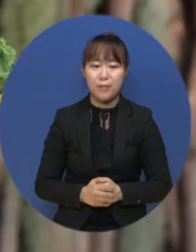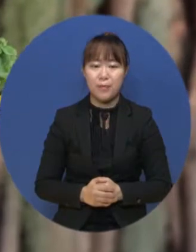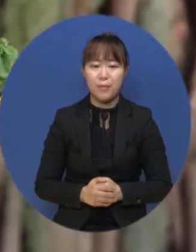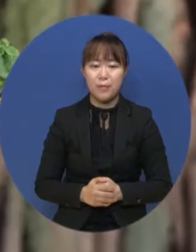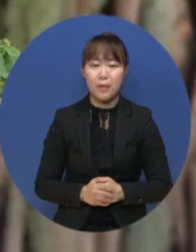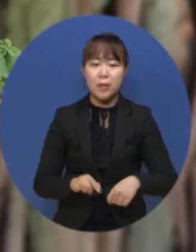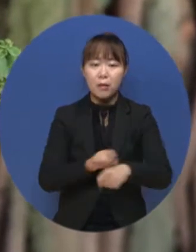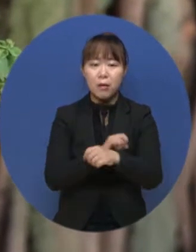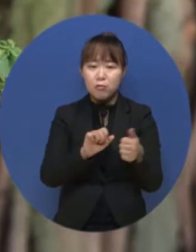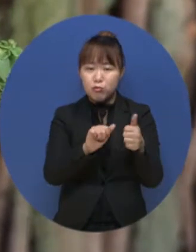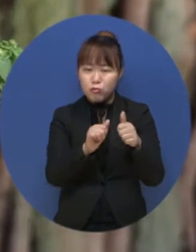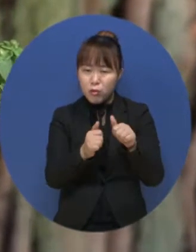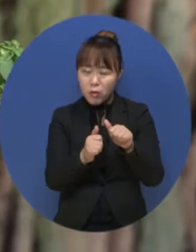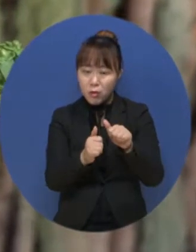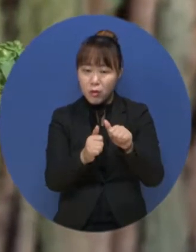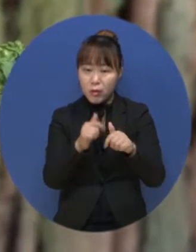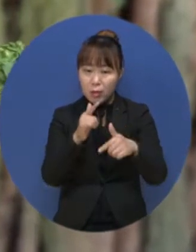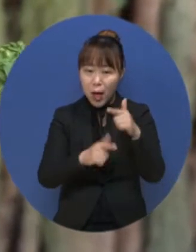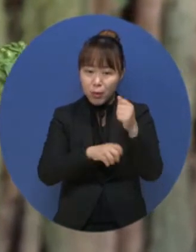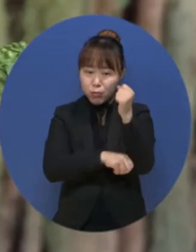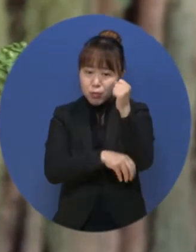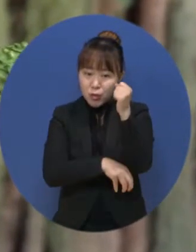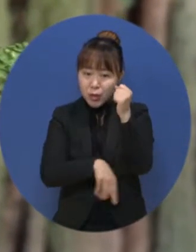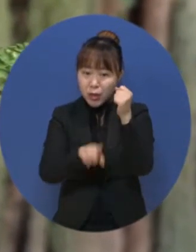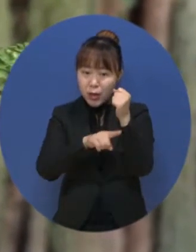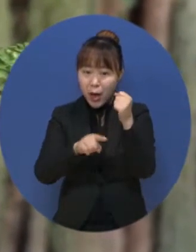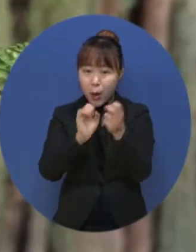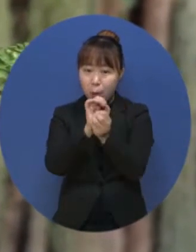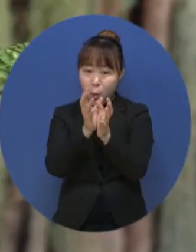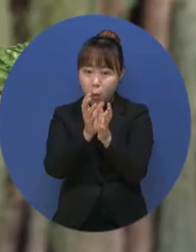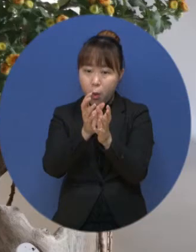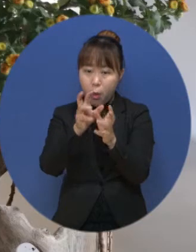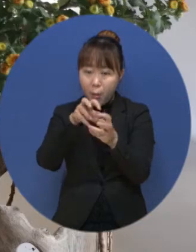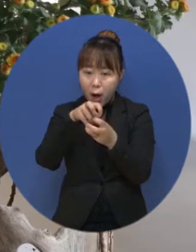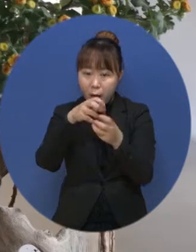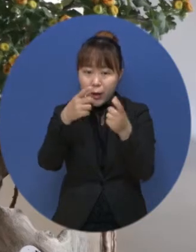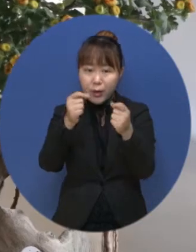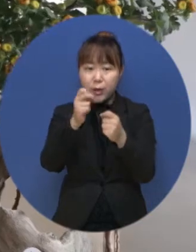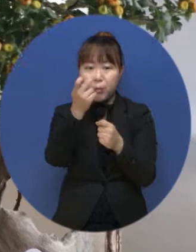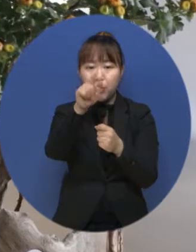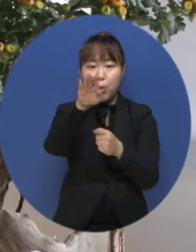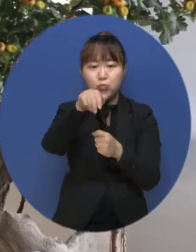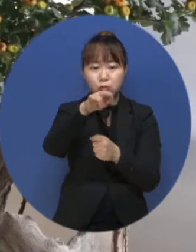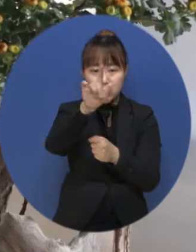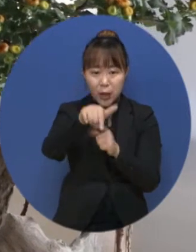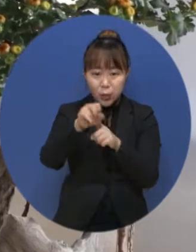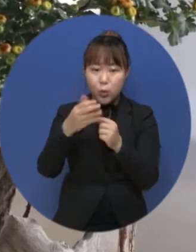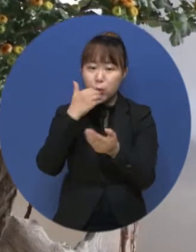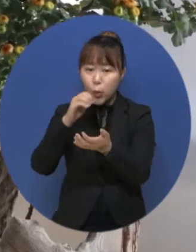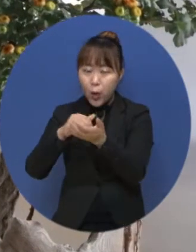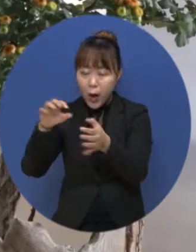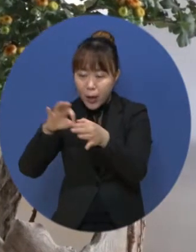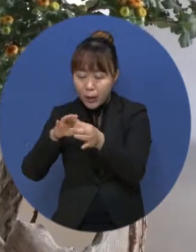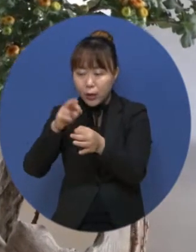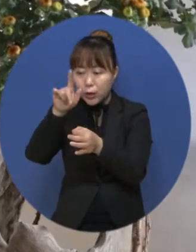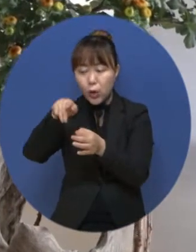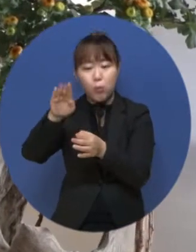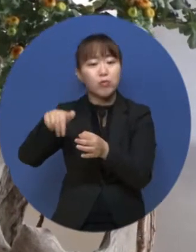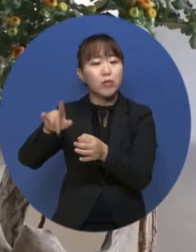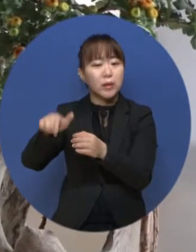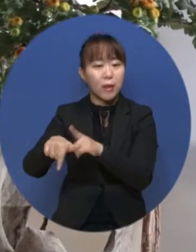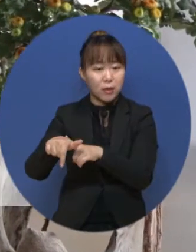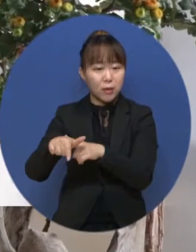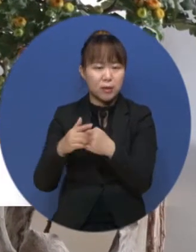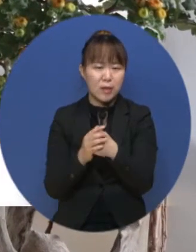특히 죽은 나무뿌리에 국화를 활짝시켜 만든 작품인 목부작과 돌에 접붙인 석부작 등은